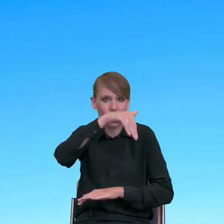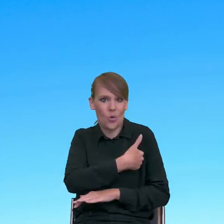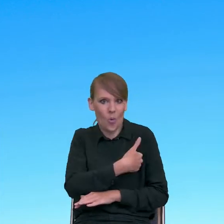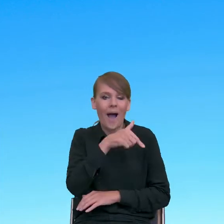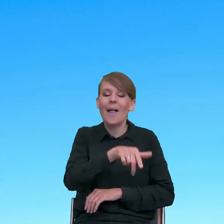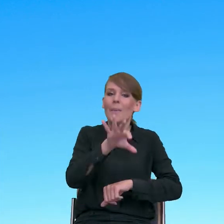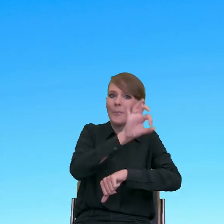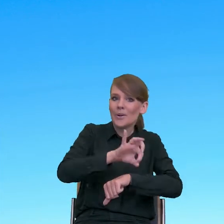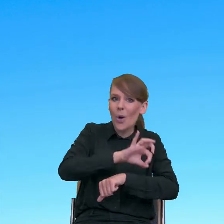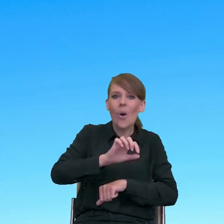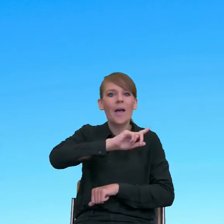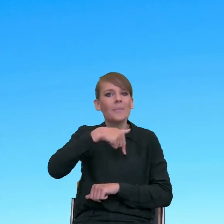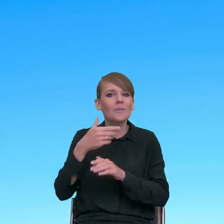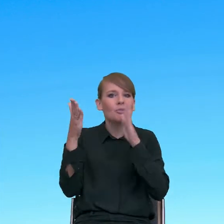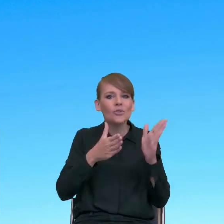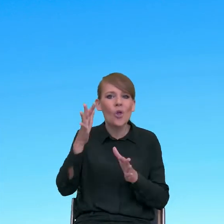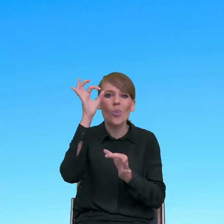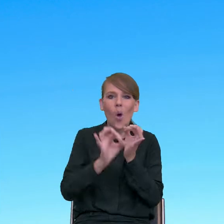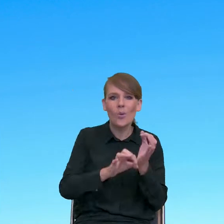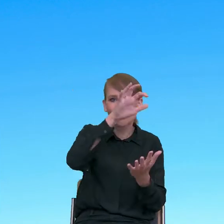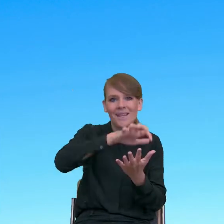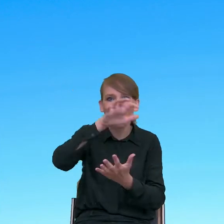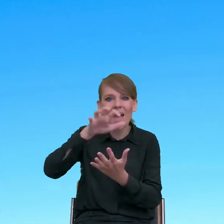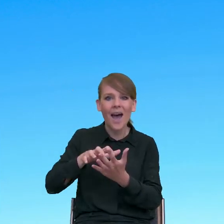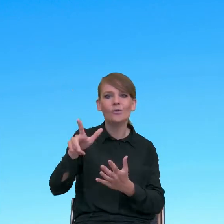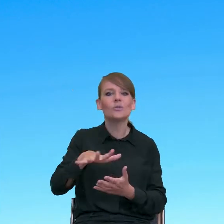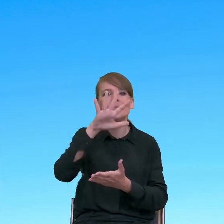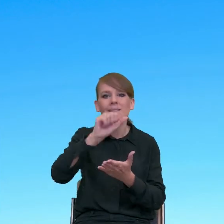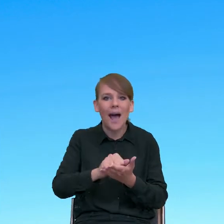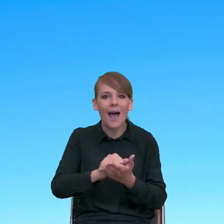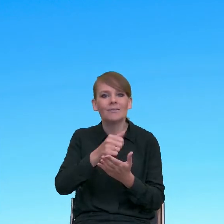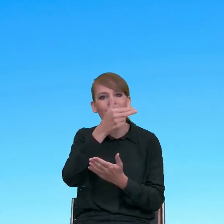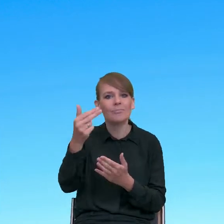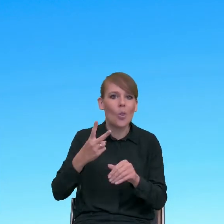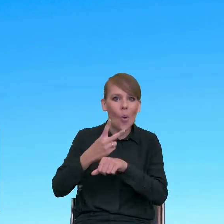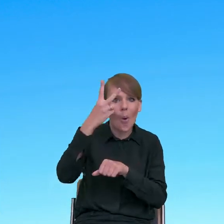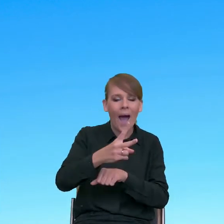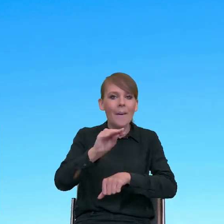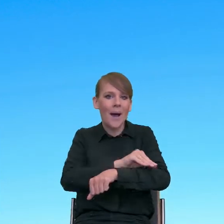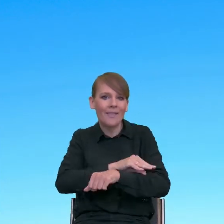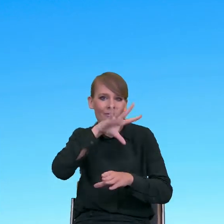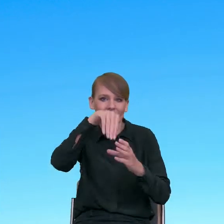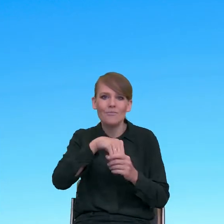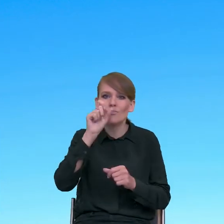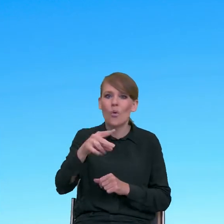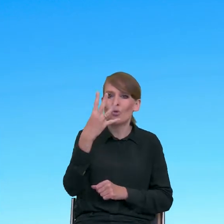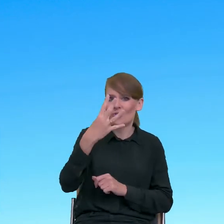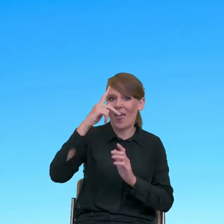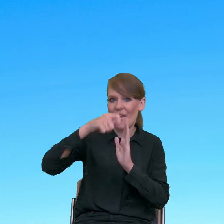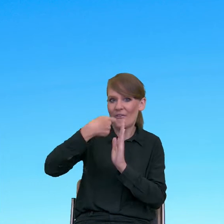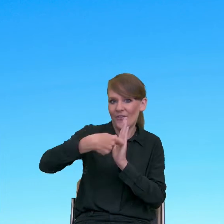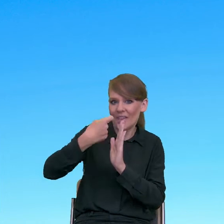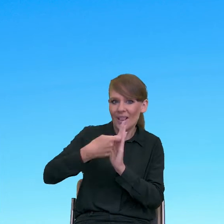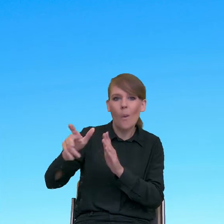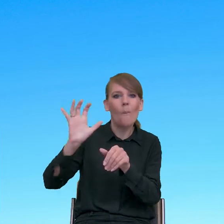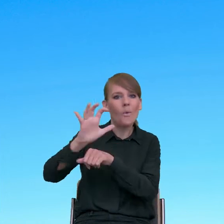projektu przygotowaliśmy bardzo szczegółowy scenariusz zajęć o dostępności, a wśród materiałów znalazły się 4 filmy